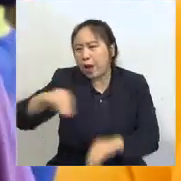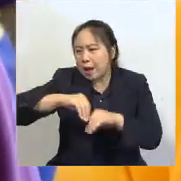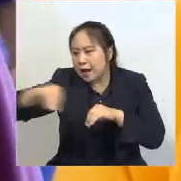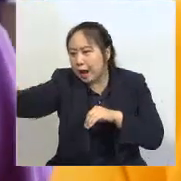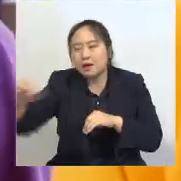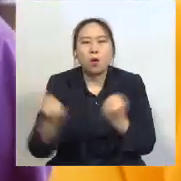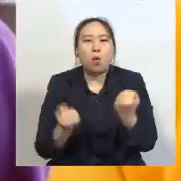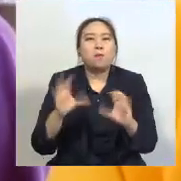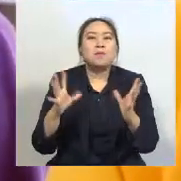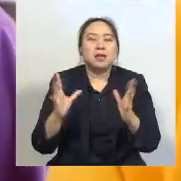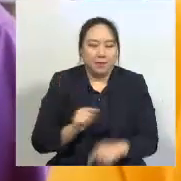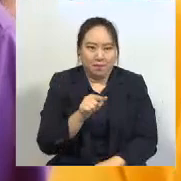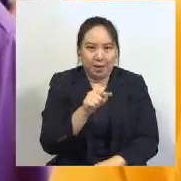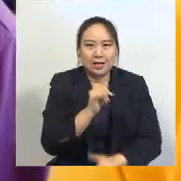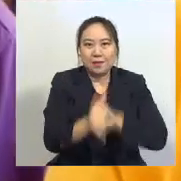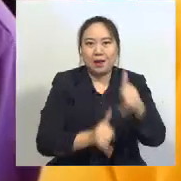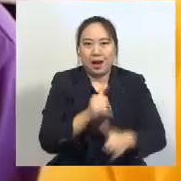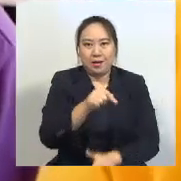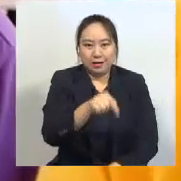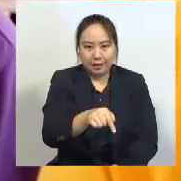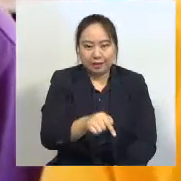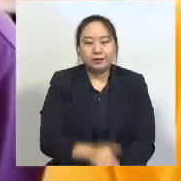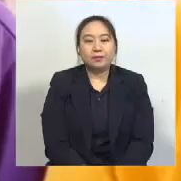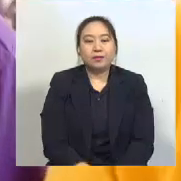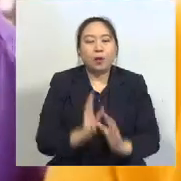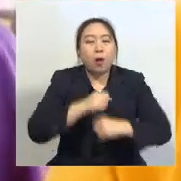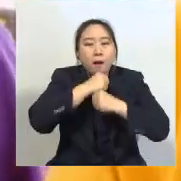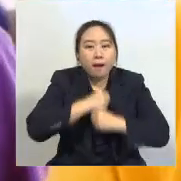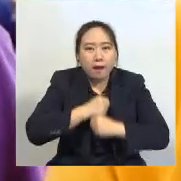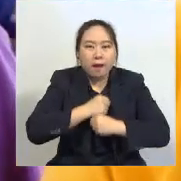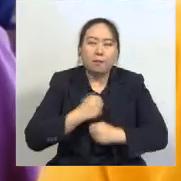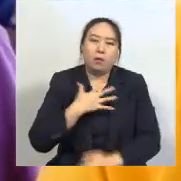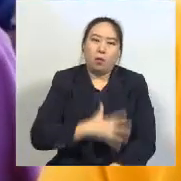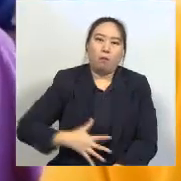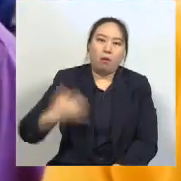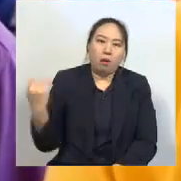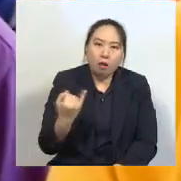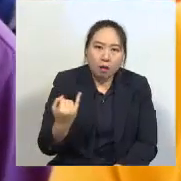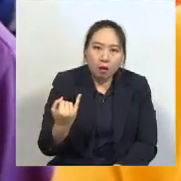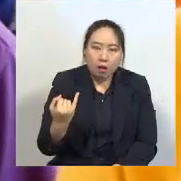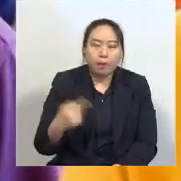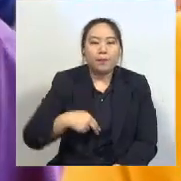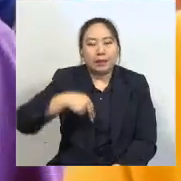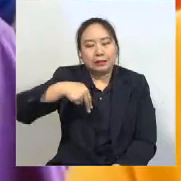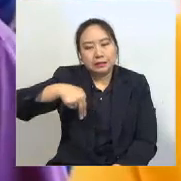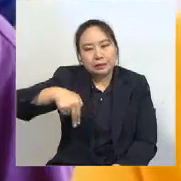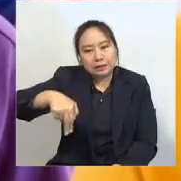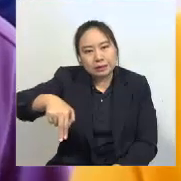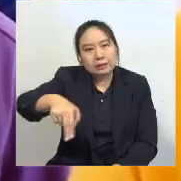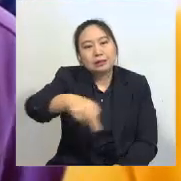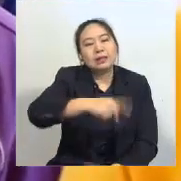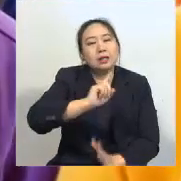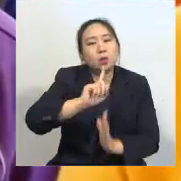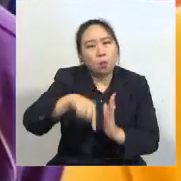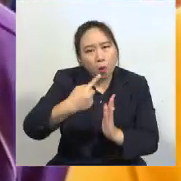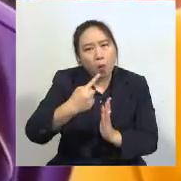ณนี้เยอะมากเยอะขึ้นนะครับแล้วก็ส่วนใหญ่ผู้สูงอายุก็จะเป็นเหมือนกับสุขภาพไม่ค่อยดีนะครับมาเดินก็ประมาณวันก็ชั่วโมง2ชั่วโม